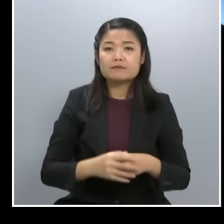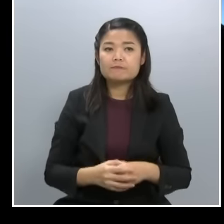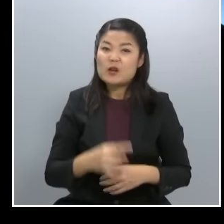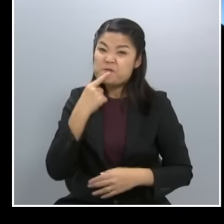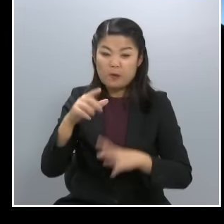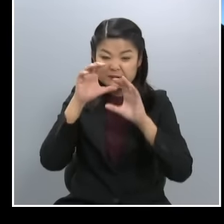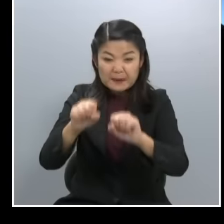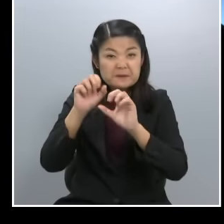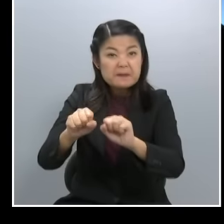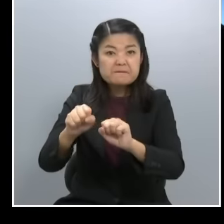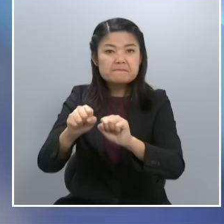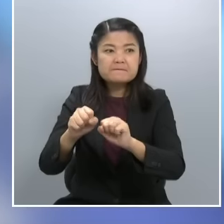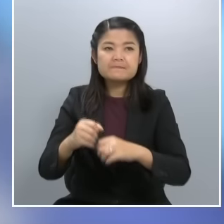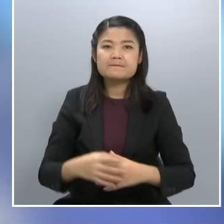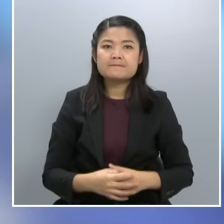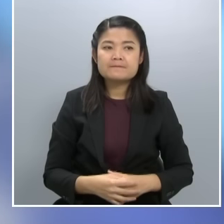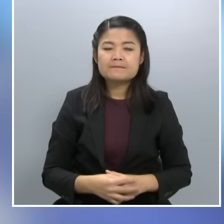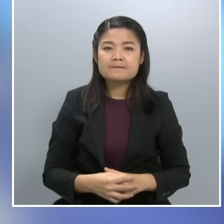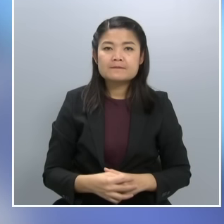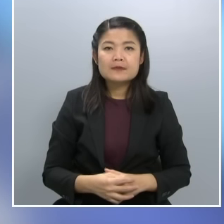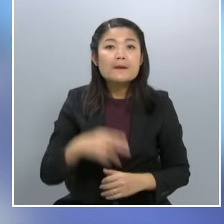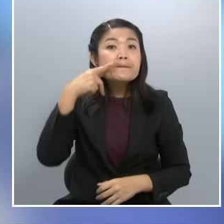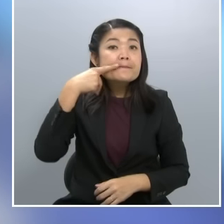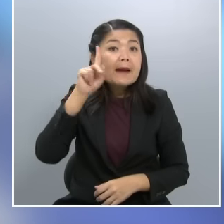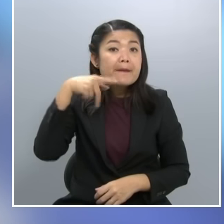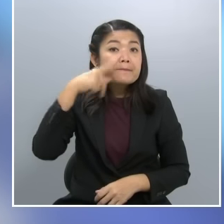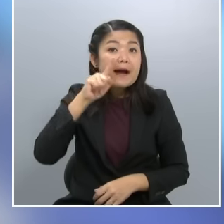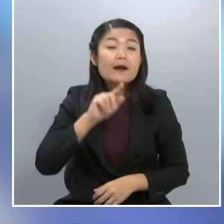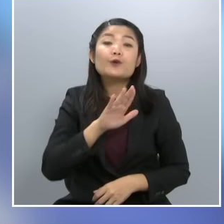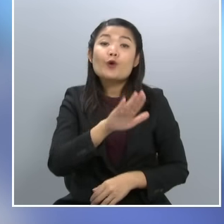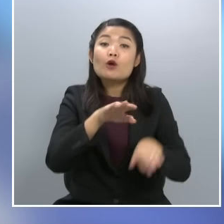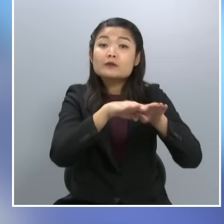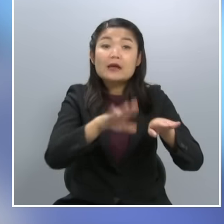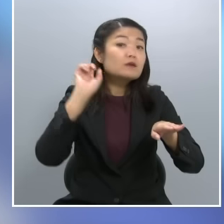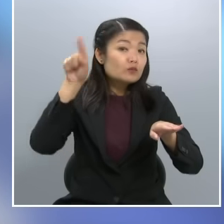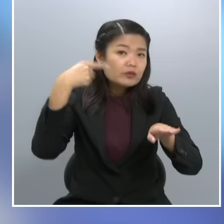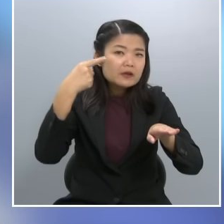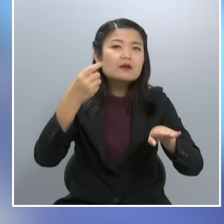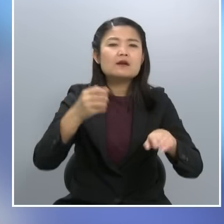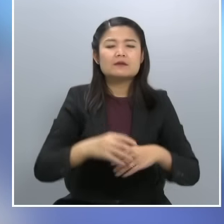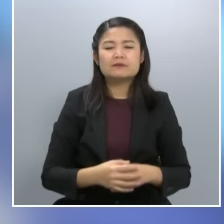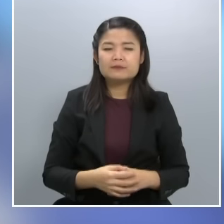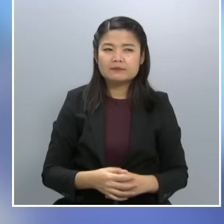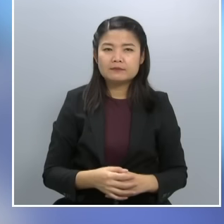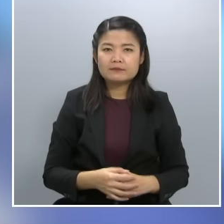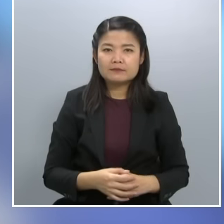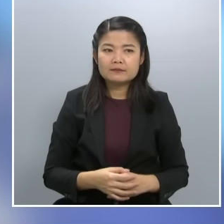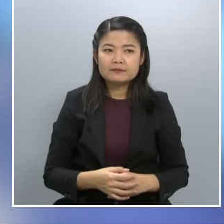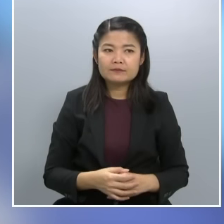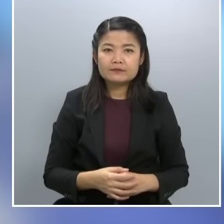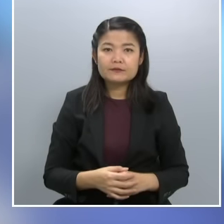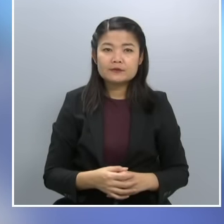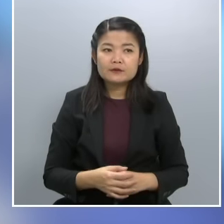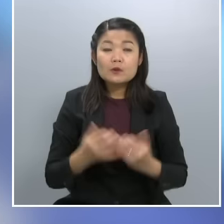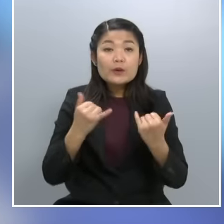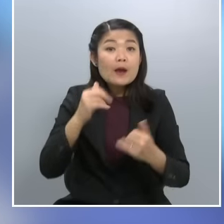ฮะใช่ค่ะใช่ค่ะคือป้าหีดนะฮะซึ่งเป็นป้าของเด็กคนนั้นแต่บอกคุณผู้ชมเลยนะครับว่าณวันนี้เนี่ย